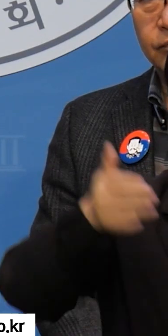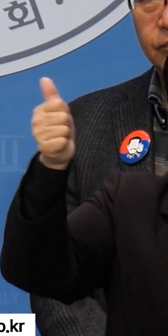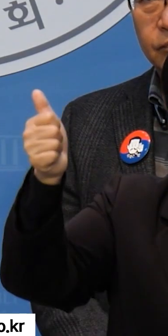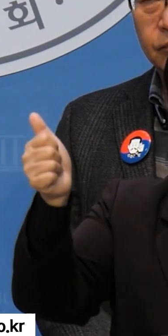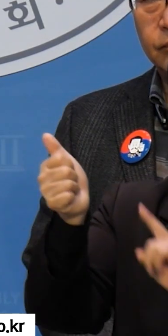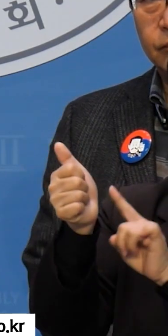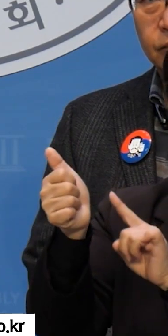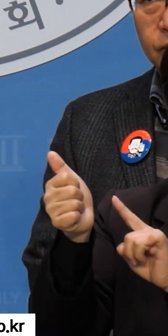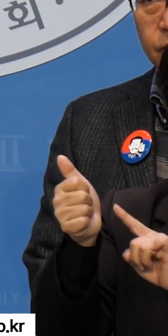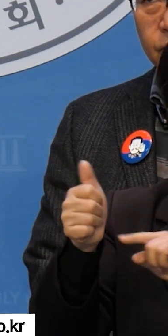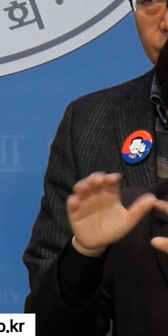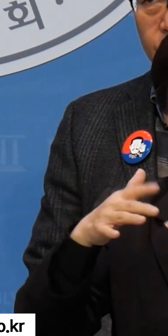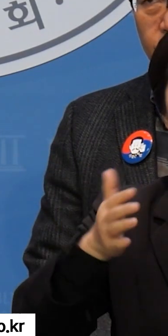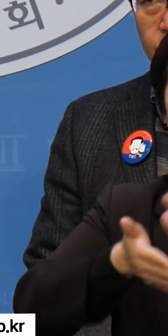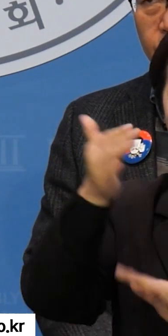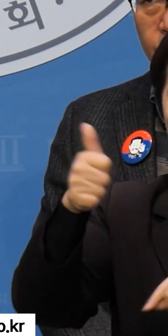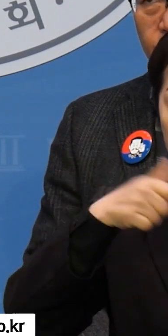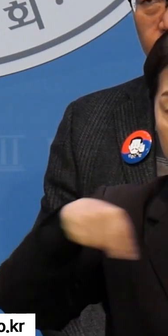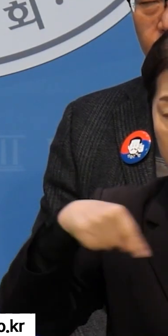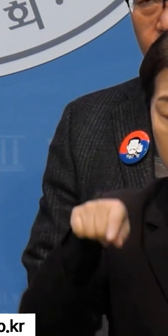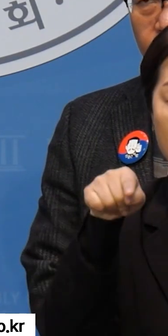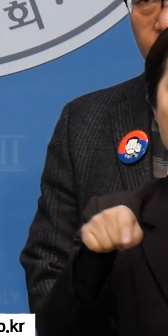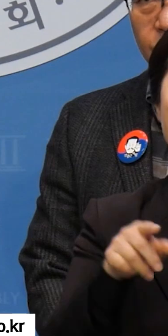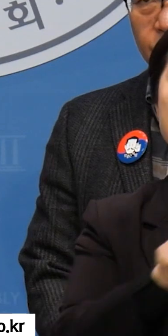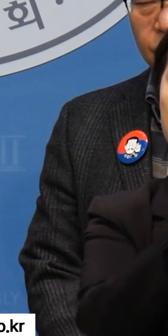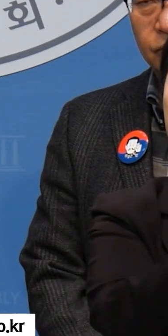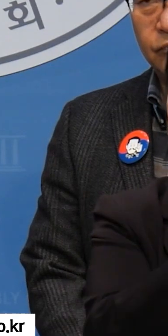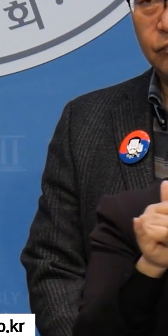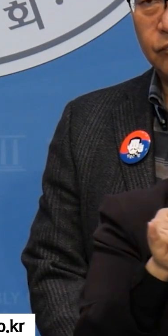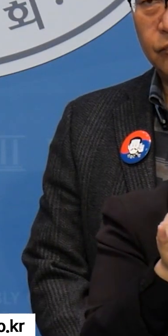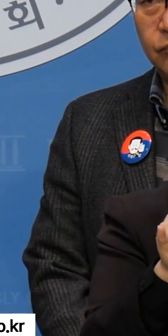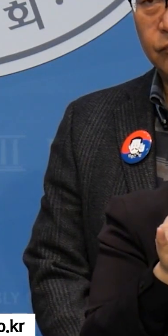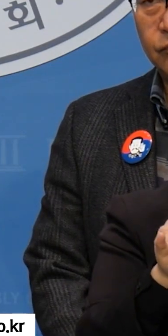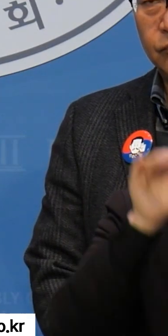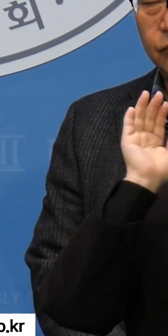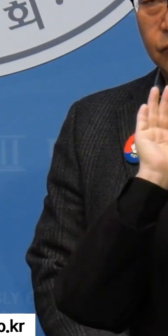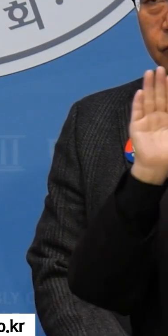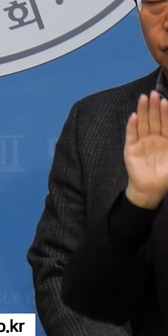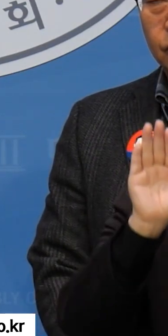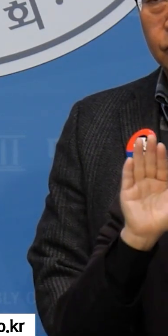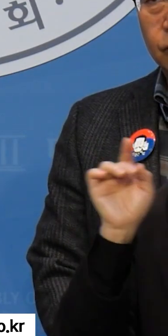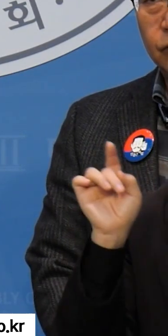서울시장의 시정이 서울시민의